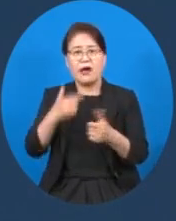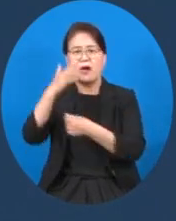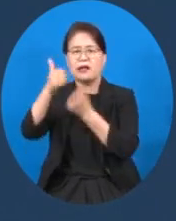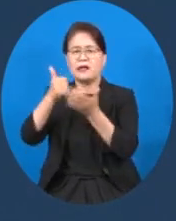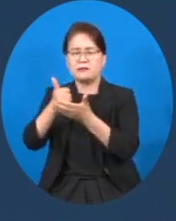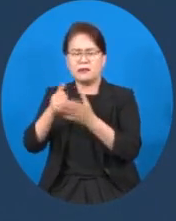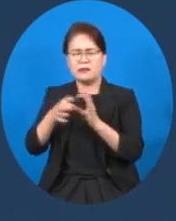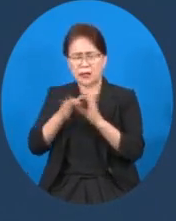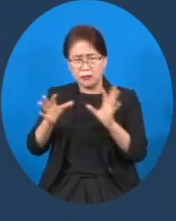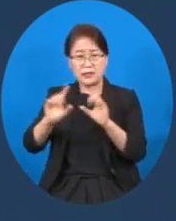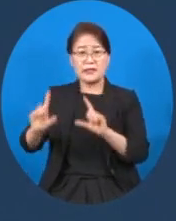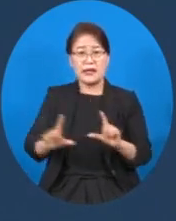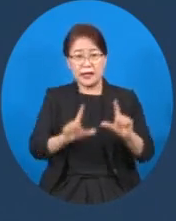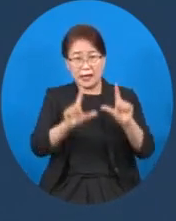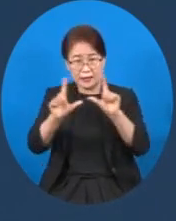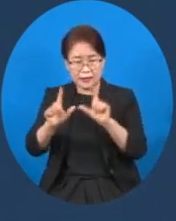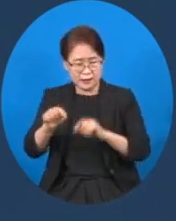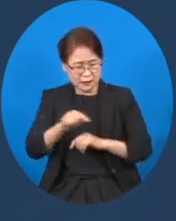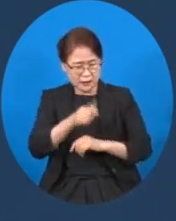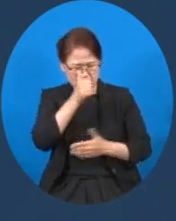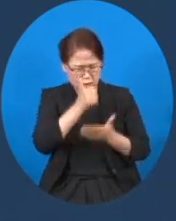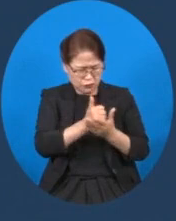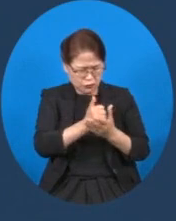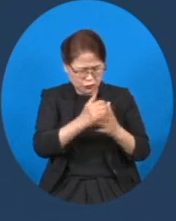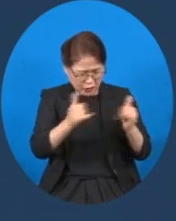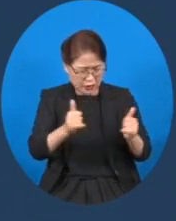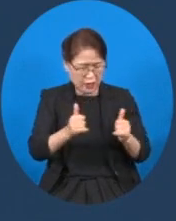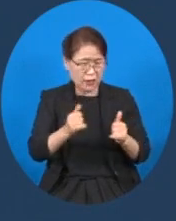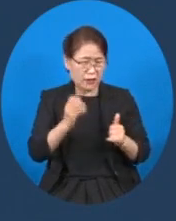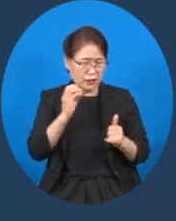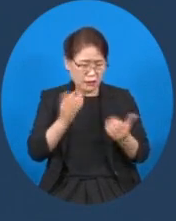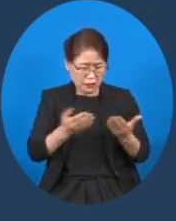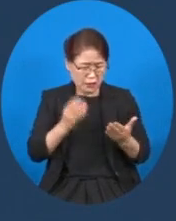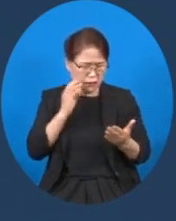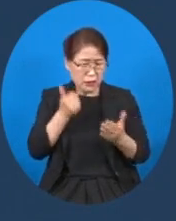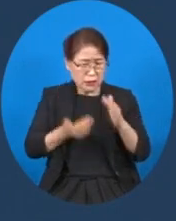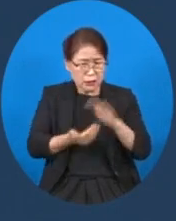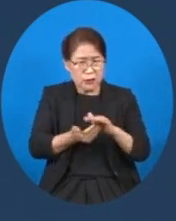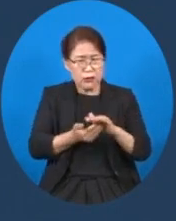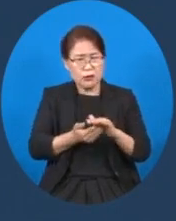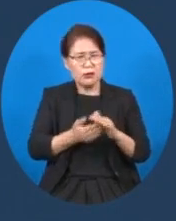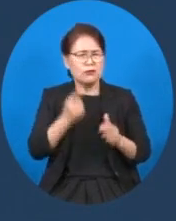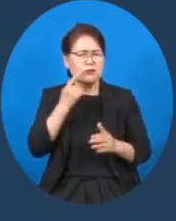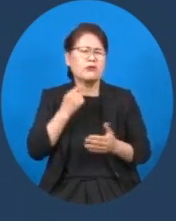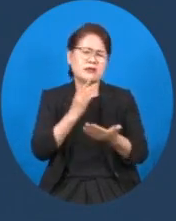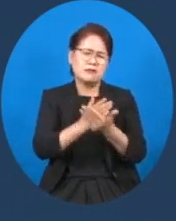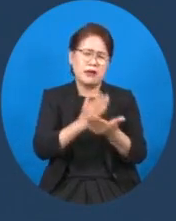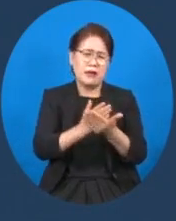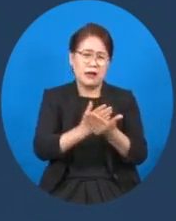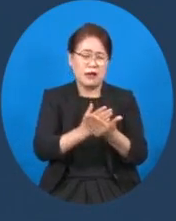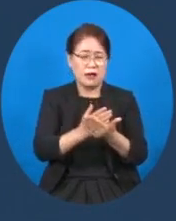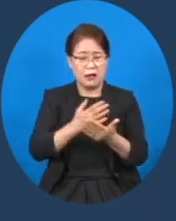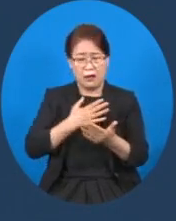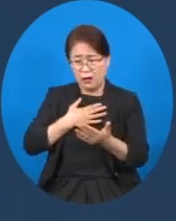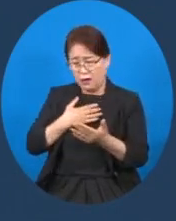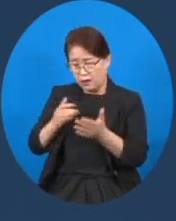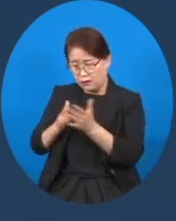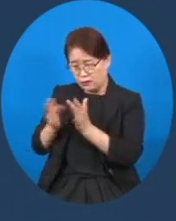하나님과는 상관없이 살아가는 그 죄인의 형통을 부러워하지 말라는 거예요. 아니, 나는 예수 믿고 살아가는데 이렇게 고난이